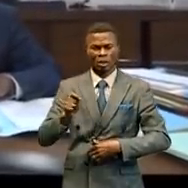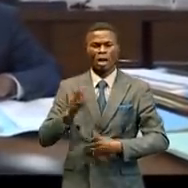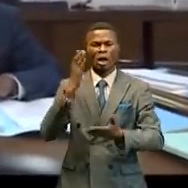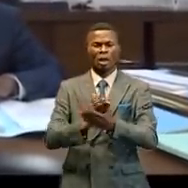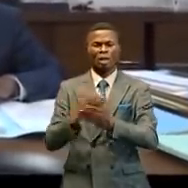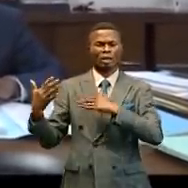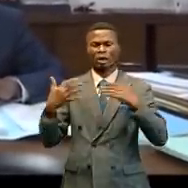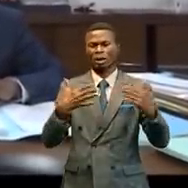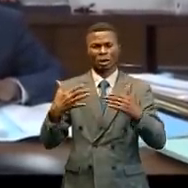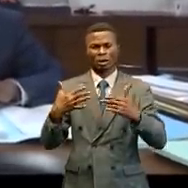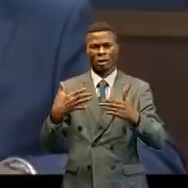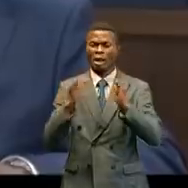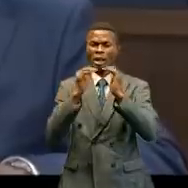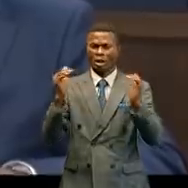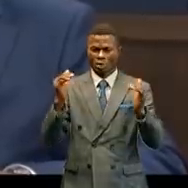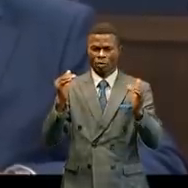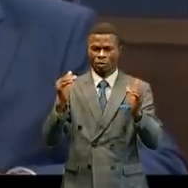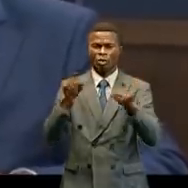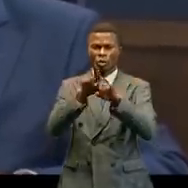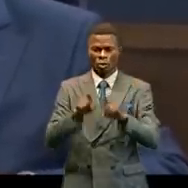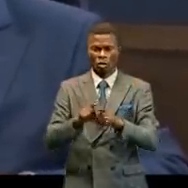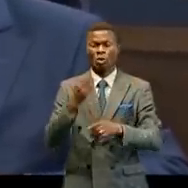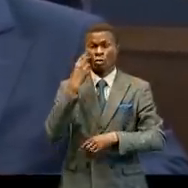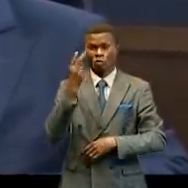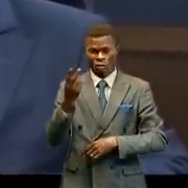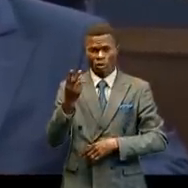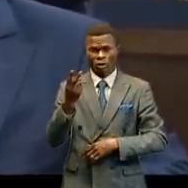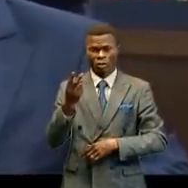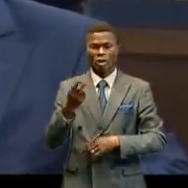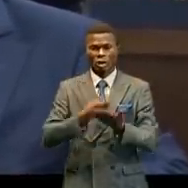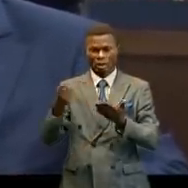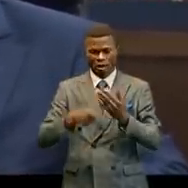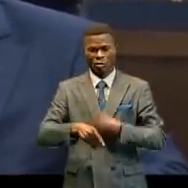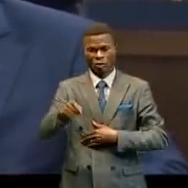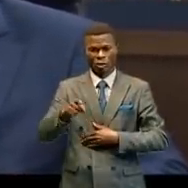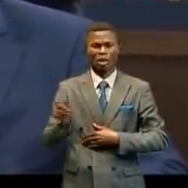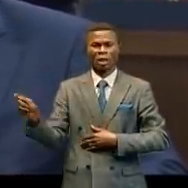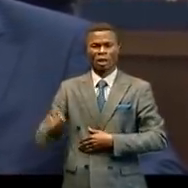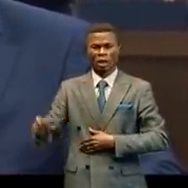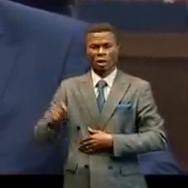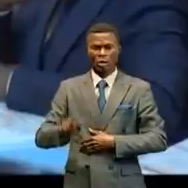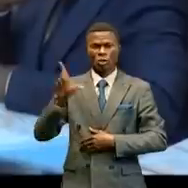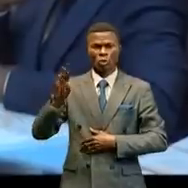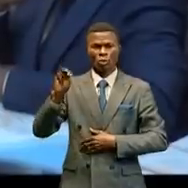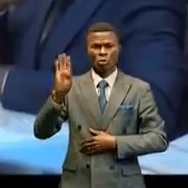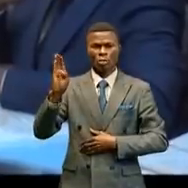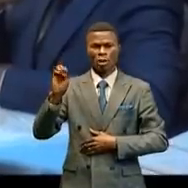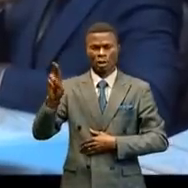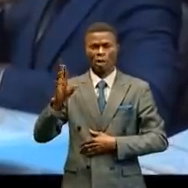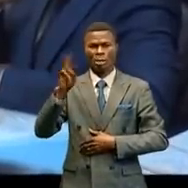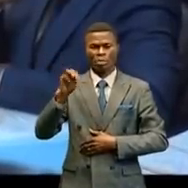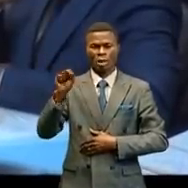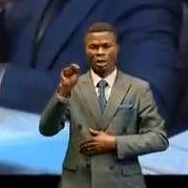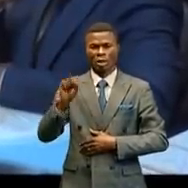les armes. Le calme a été ainsi observé cette semaine dans les territoires de Lubero, de